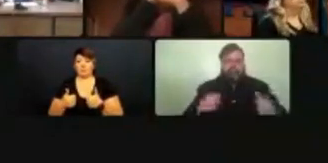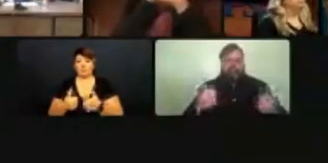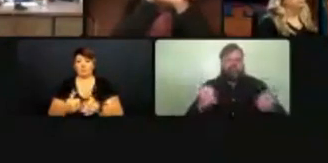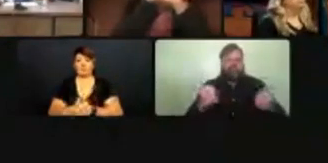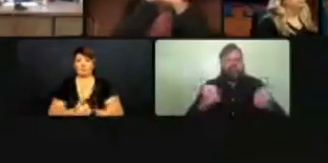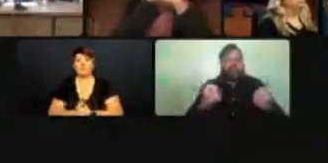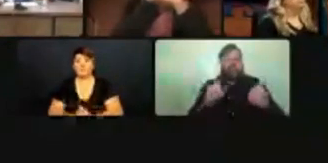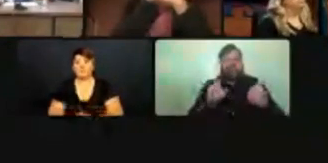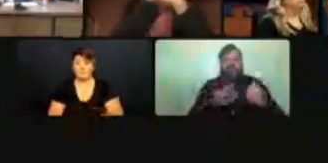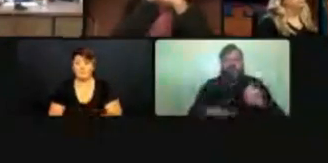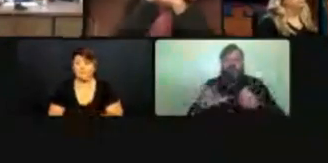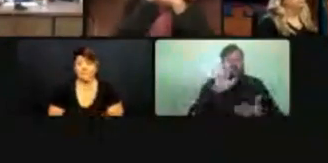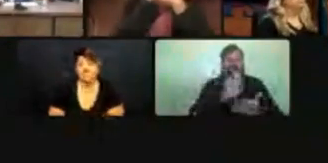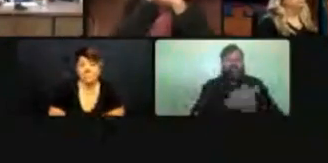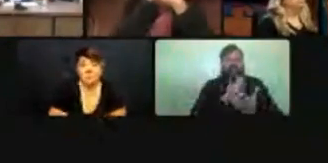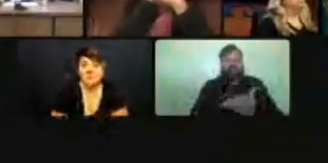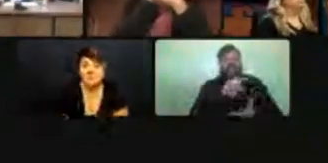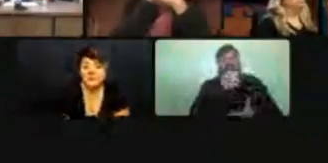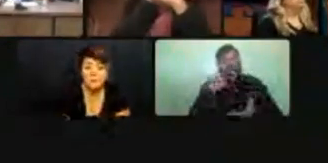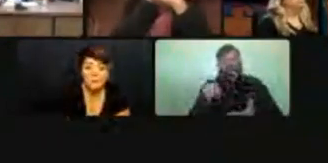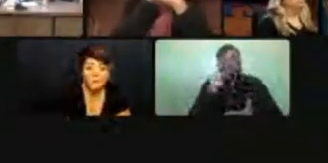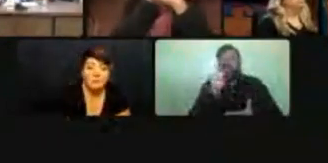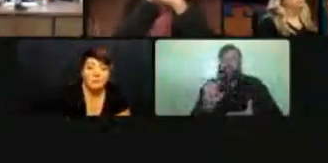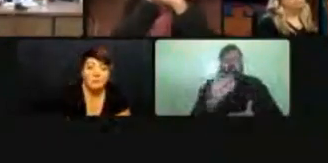Kati ya shule 20